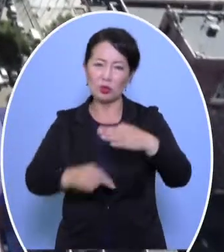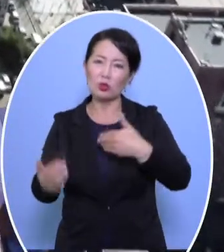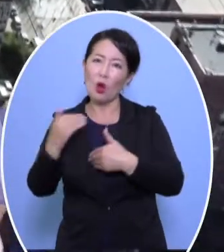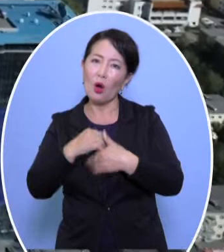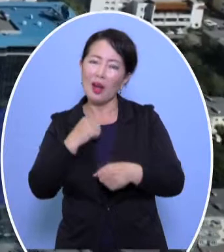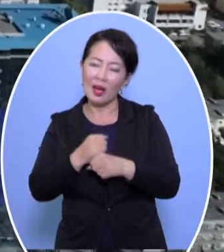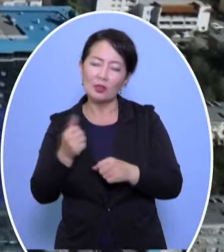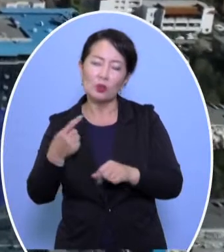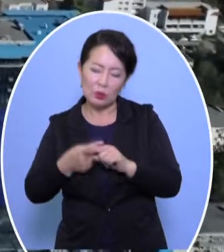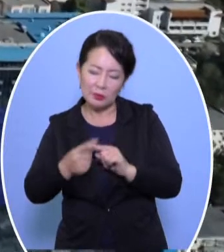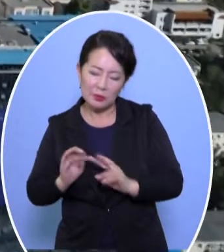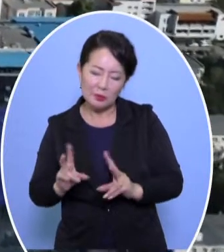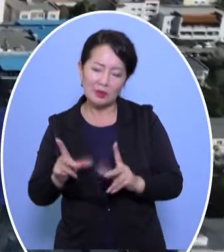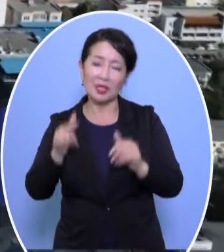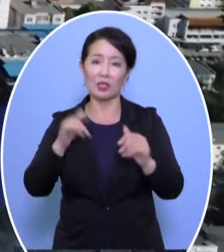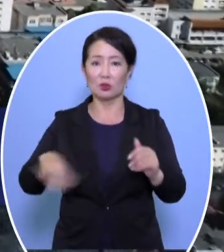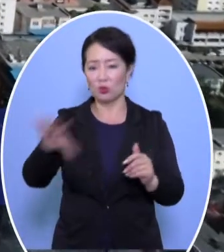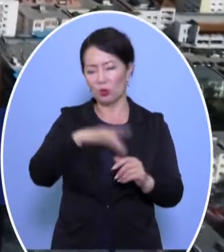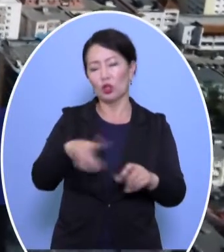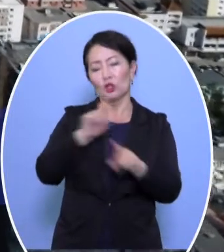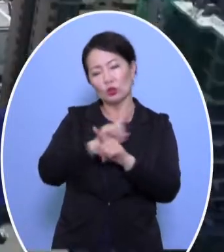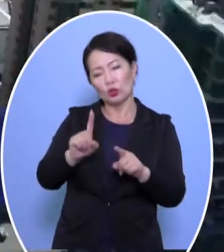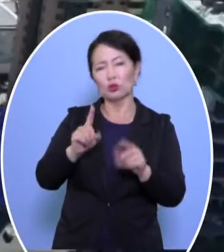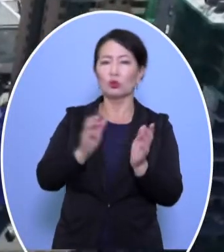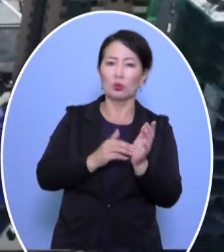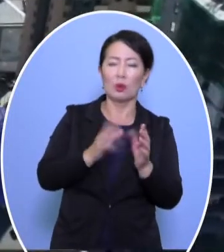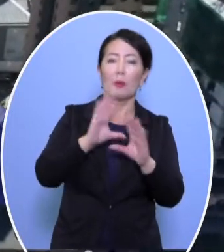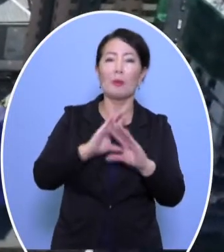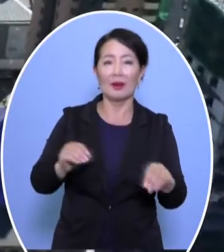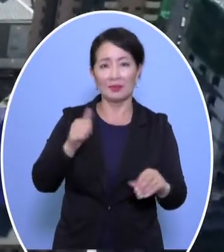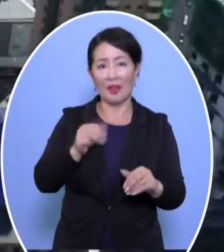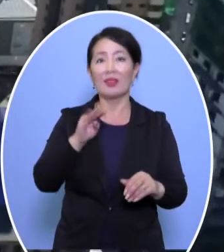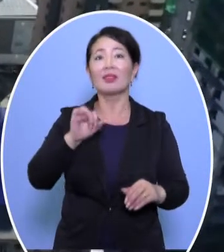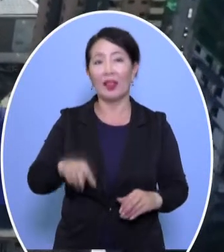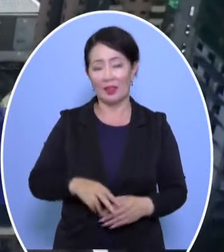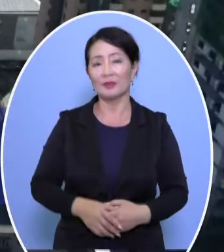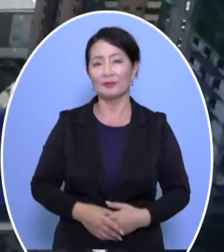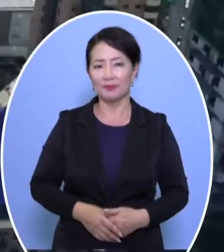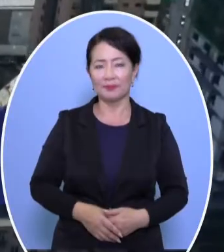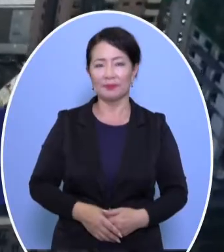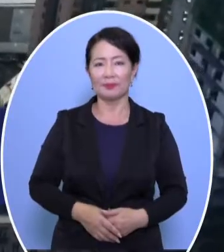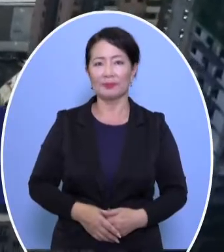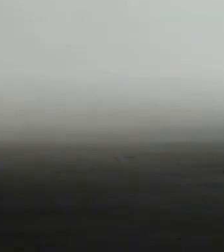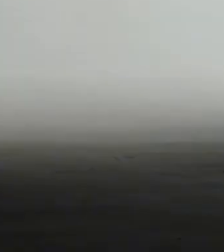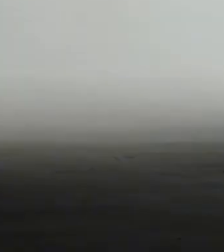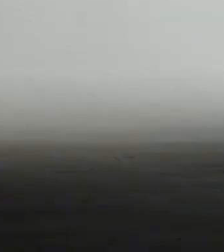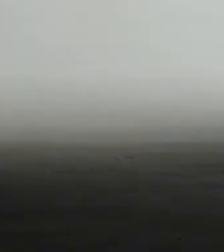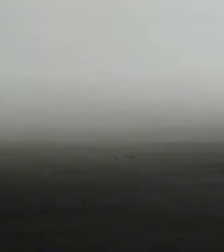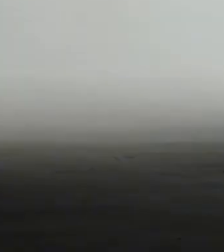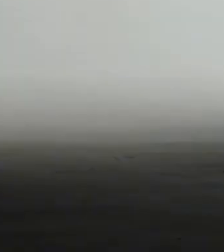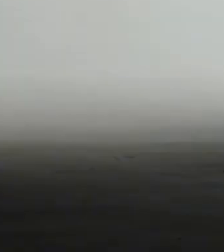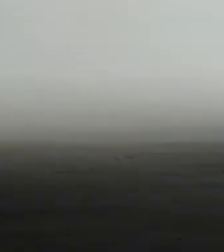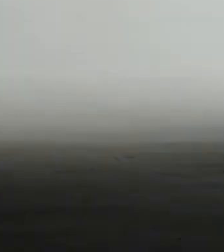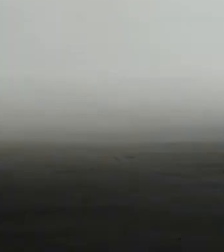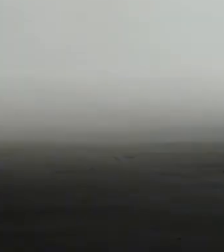сургууль цэцэрлэгт хамруулах ажил улам сайжирч нийтлэг гардаг зөрчил дутагдлууд багсах сайн талтай юм. За